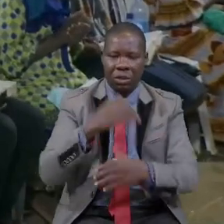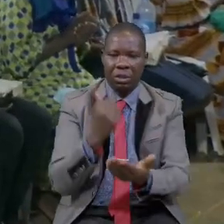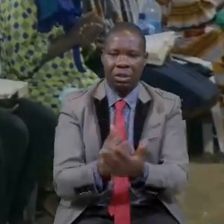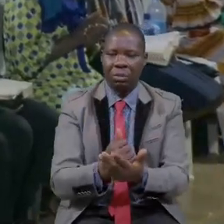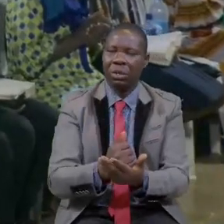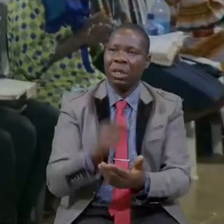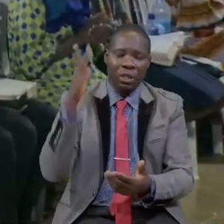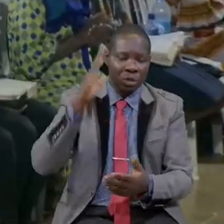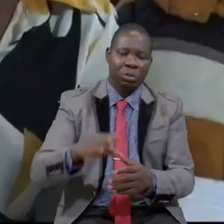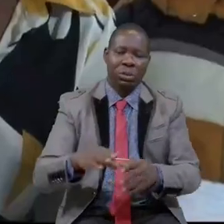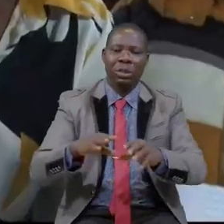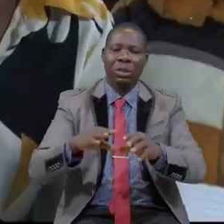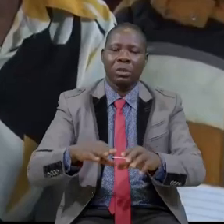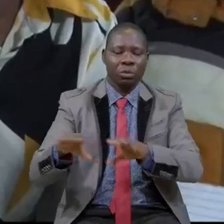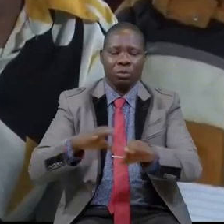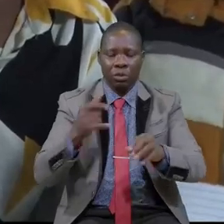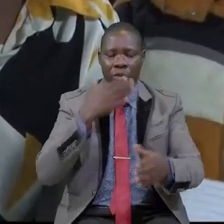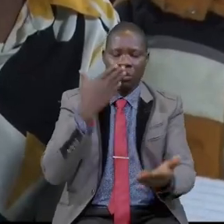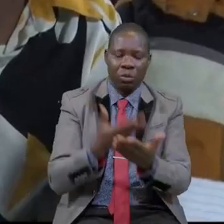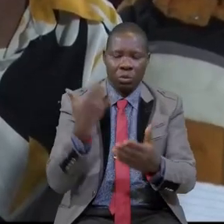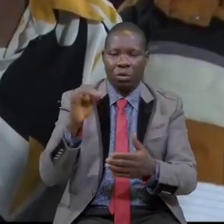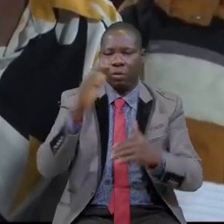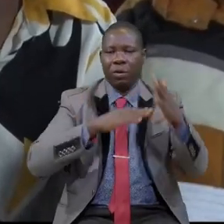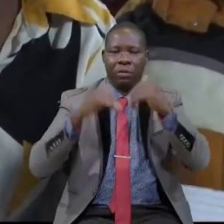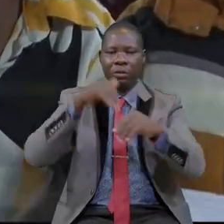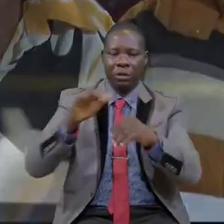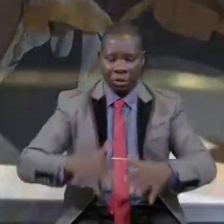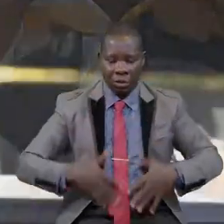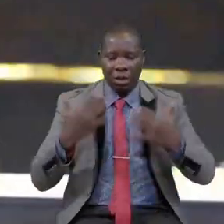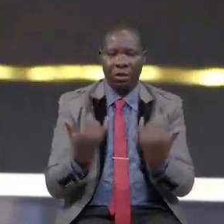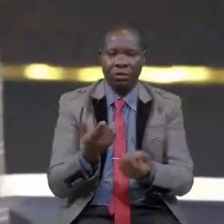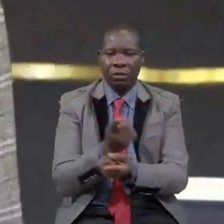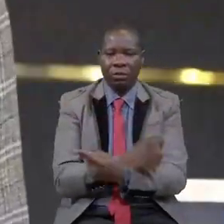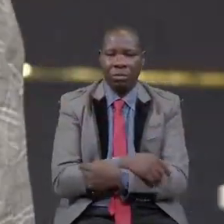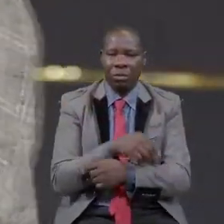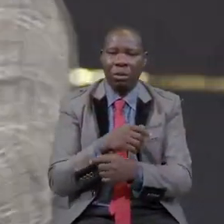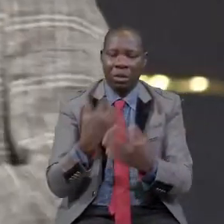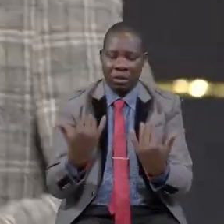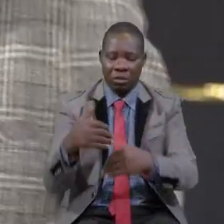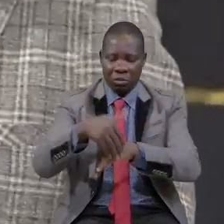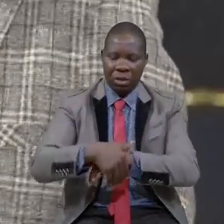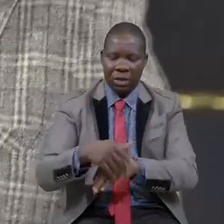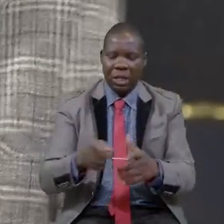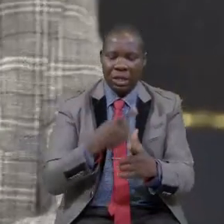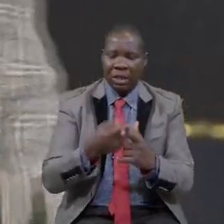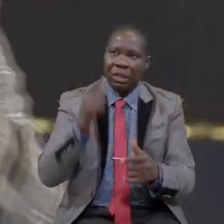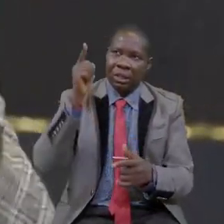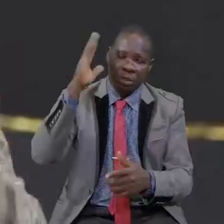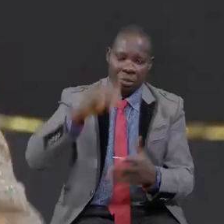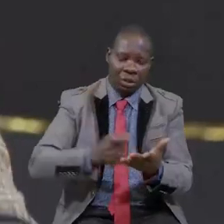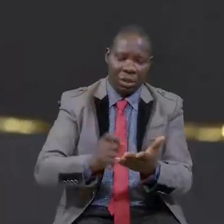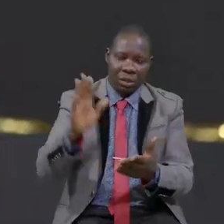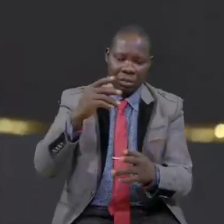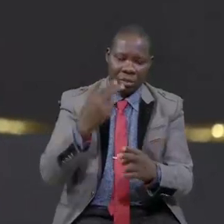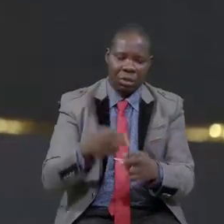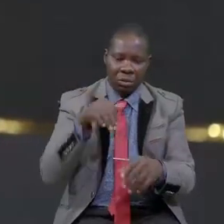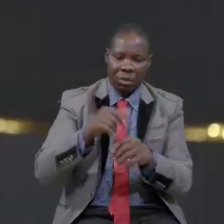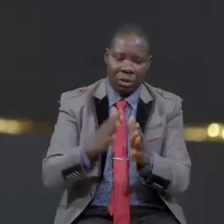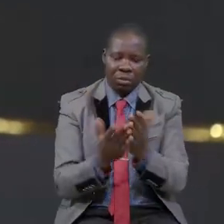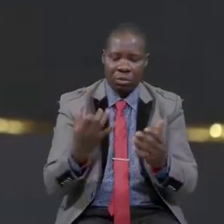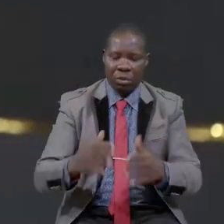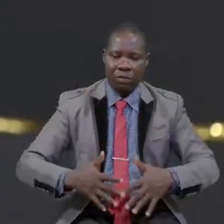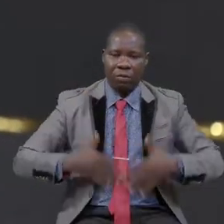Et il te fera du bien dans ta vie ce soir. Et il écrira ton nom dans le livre de vie au